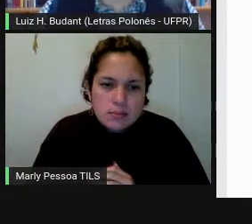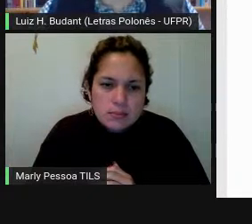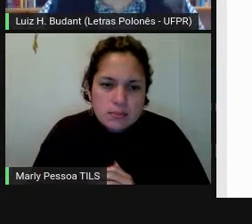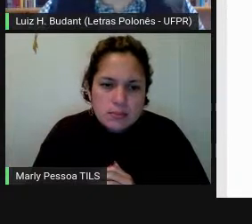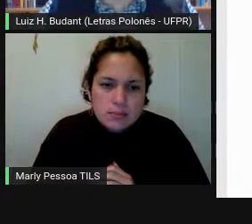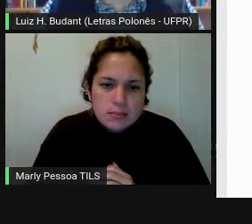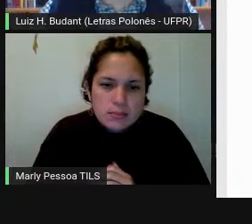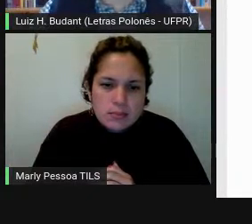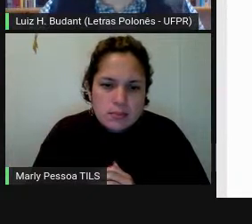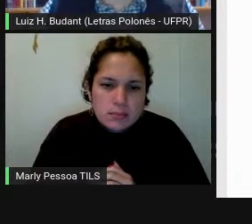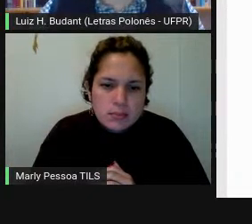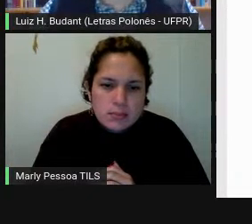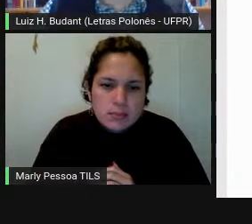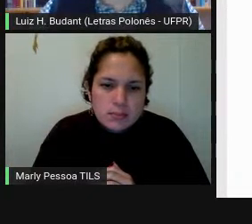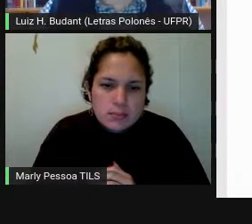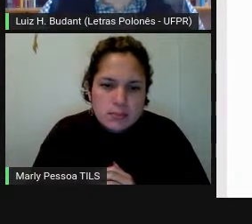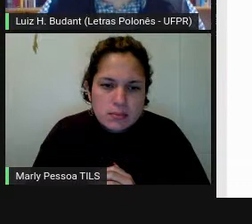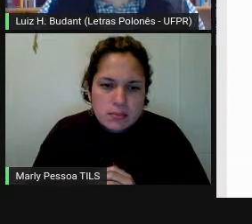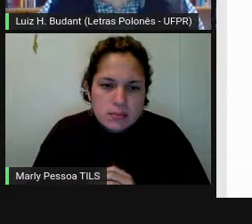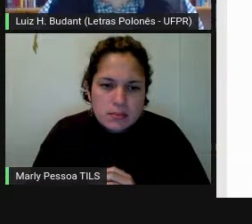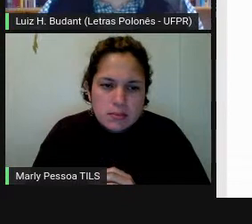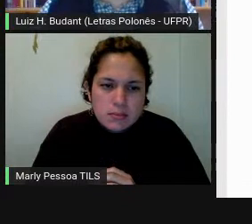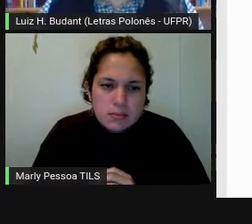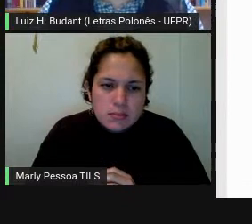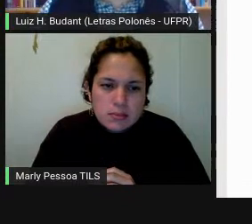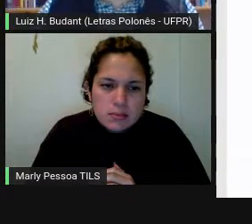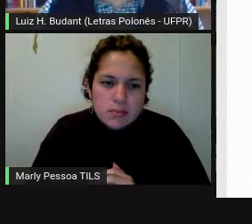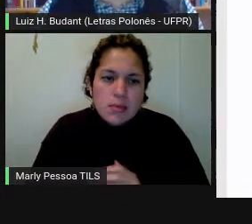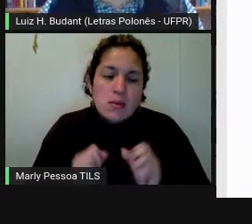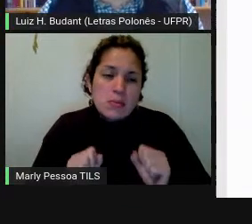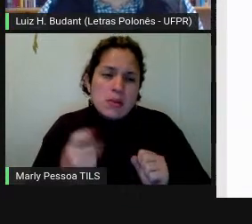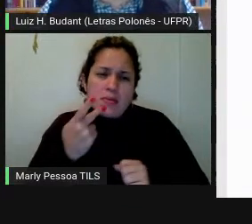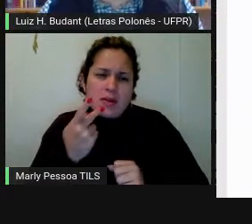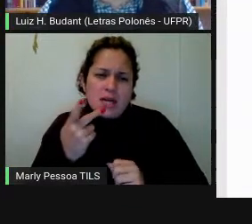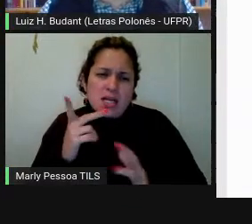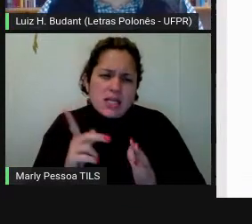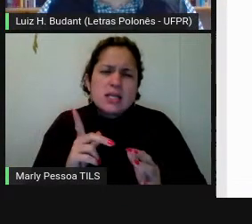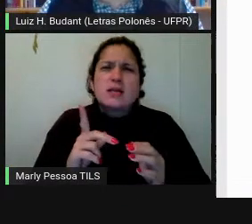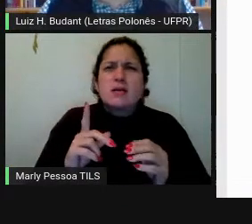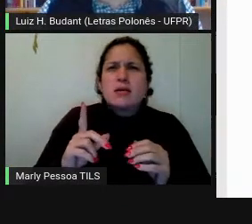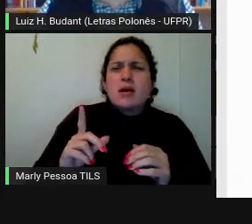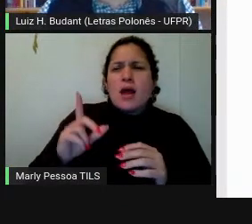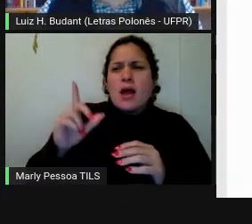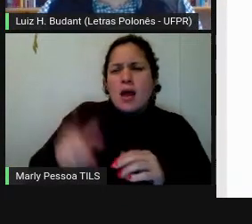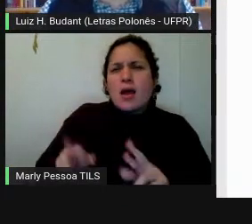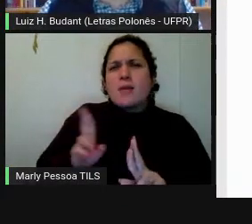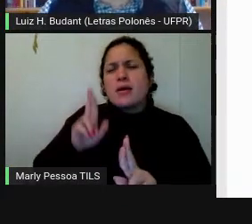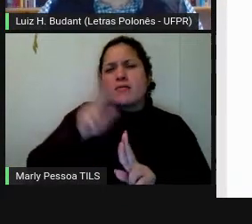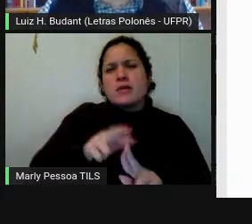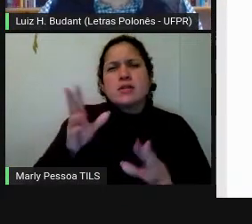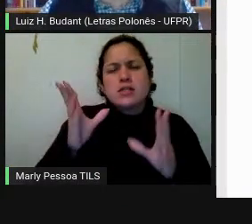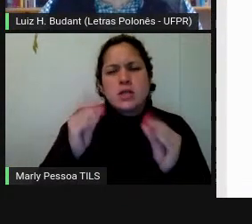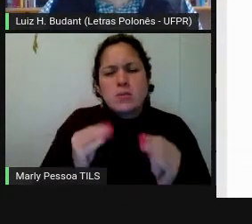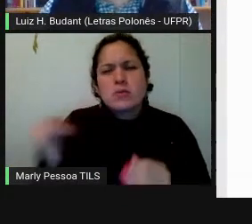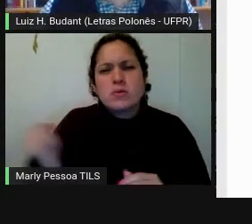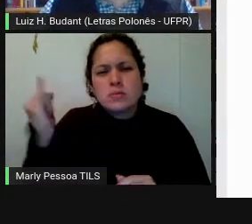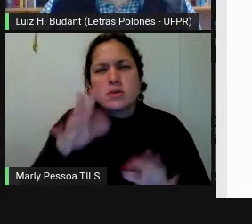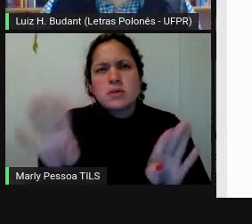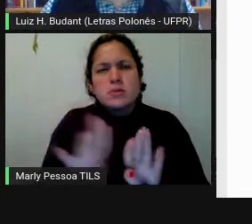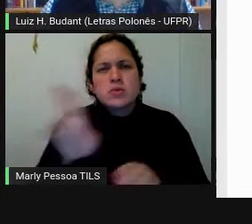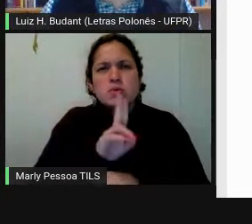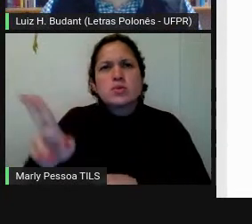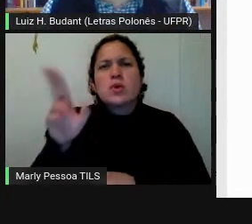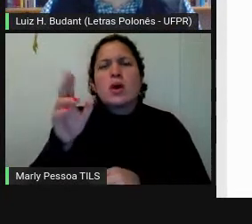dawne imiona słowiańskie. Provavelmente uma fonte muito interessante desses nomes antigos dos poloneses são os